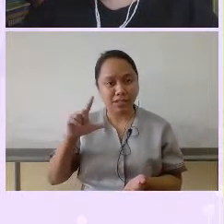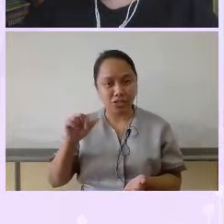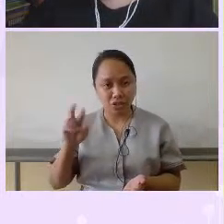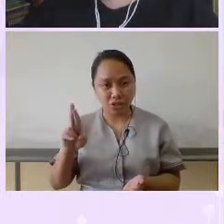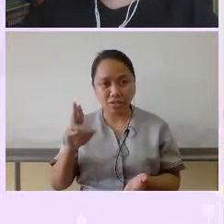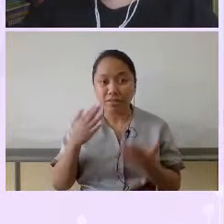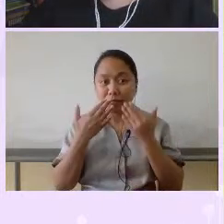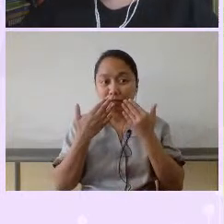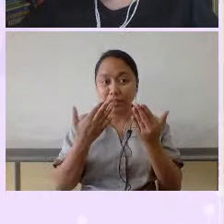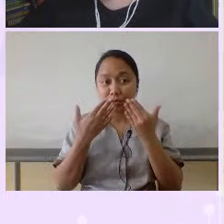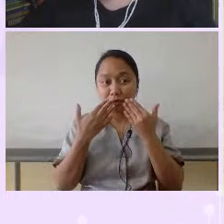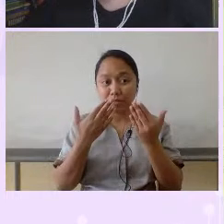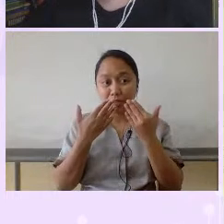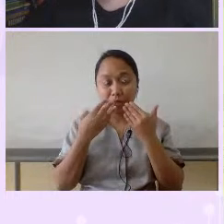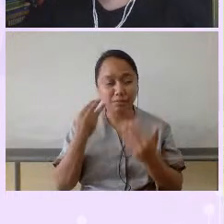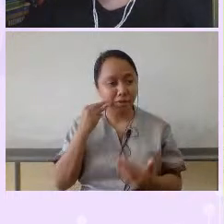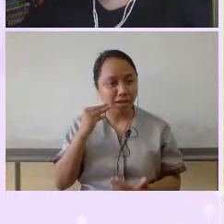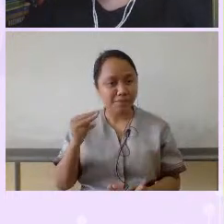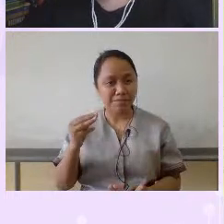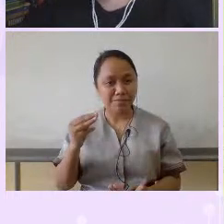Thank you, ma'am. And of course,